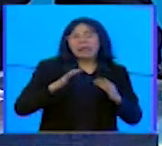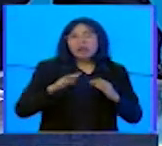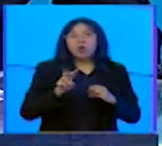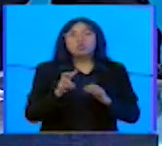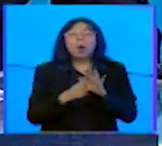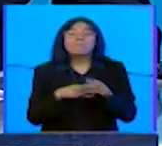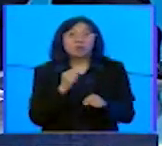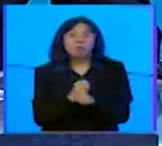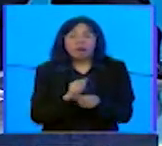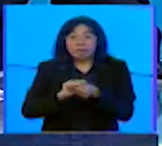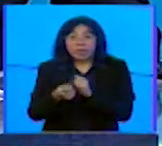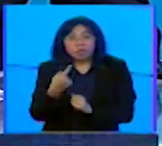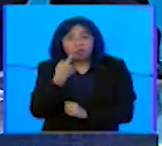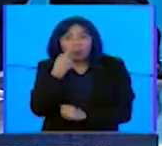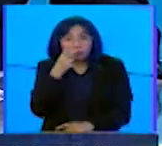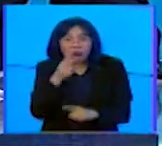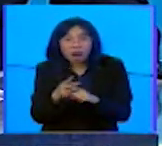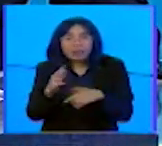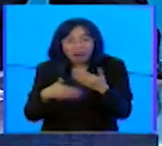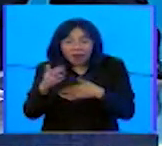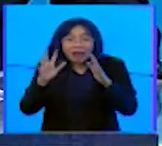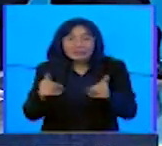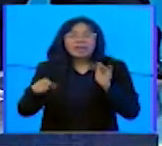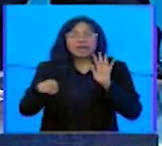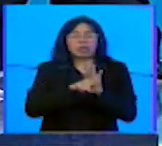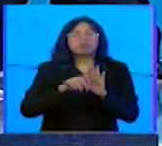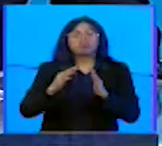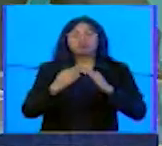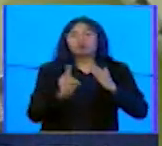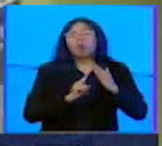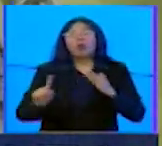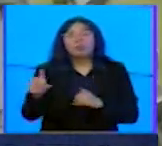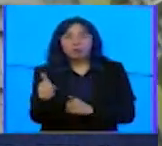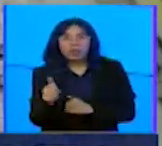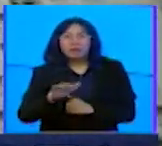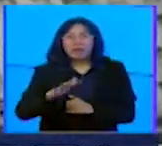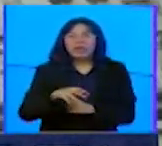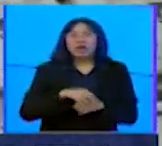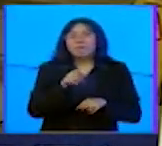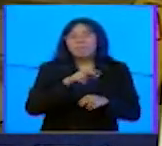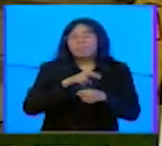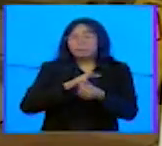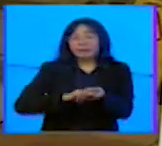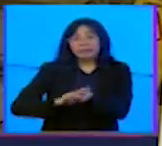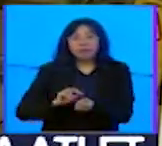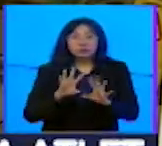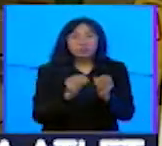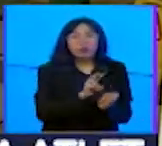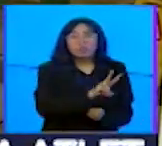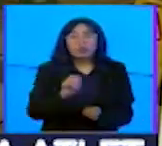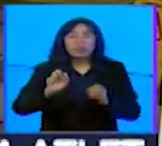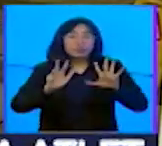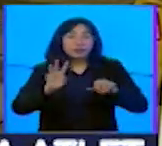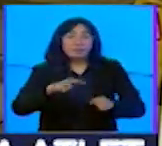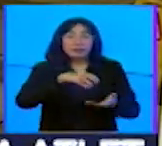test berturut-turut yang menunjukkan hasil negatif. Di antara 2.094 pasien yang dirawat di Tower 6 dan